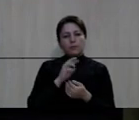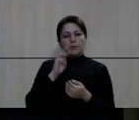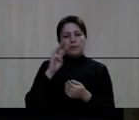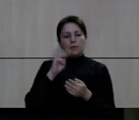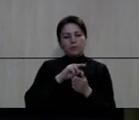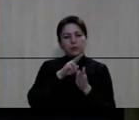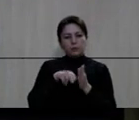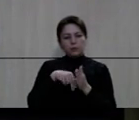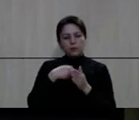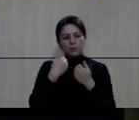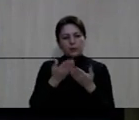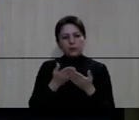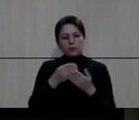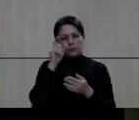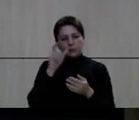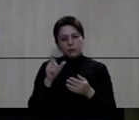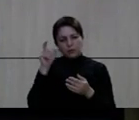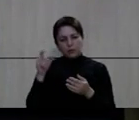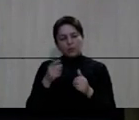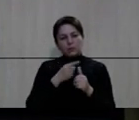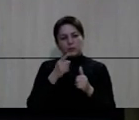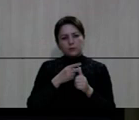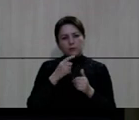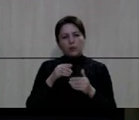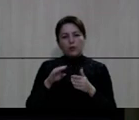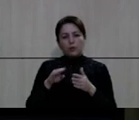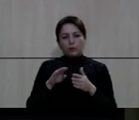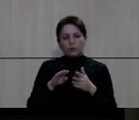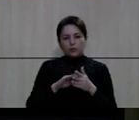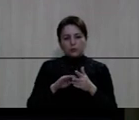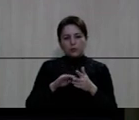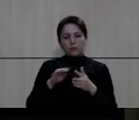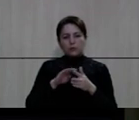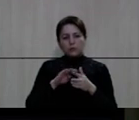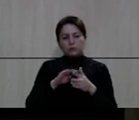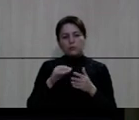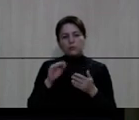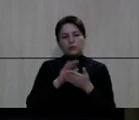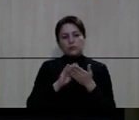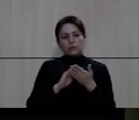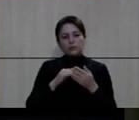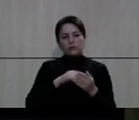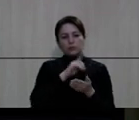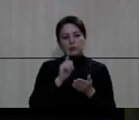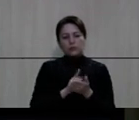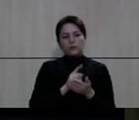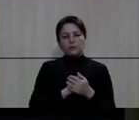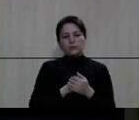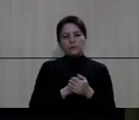Ma'lumotnoma berilayotgan shaxsning ismi, otasining ismi ko'rsatilgan bo'lishi shart.